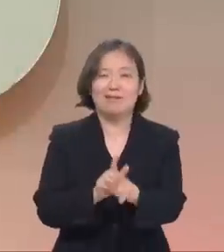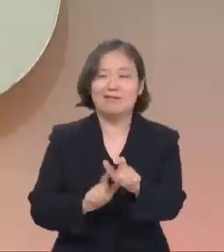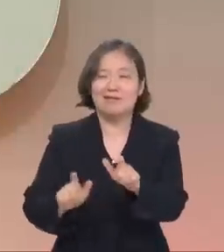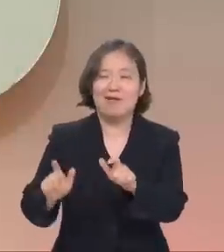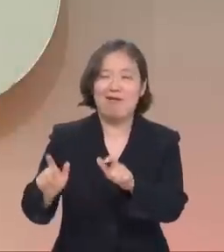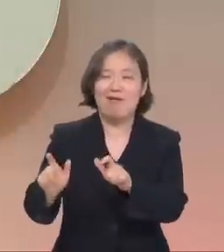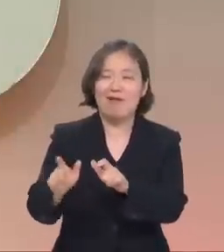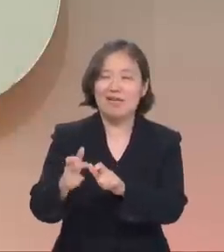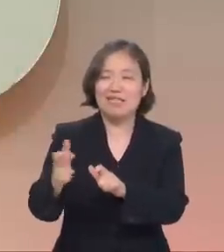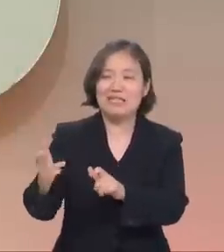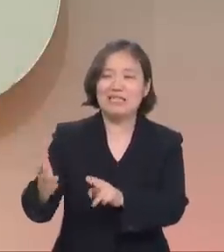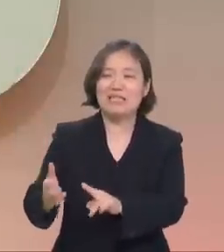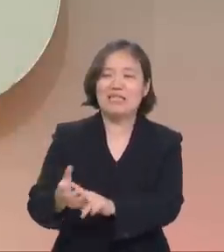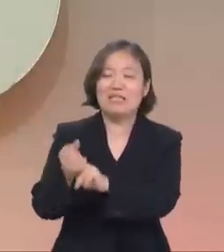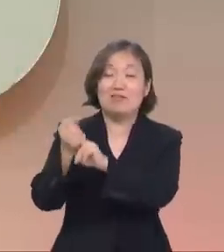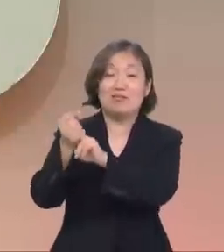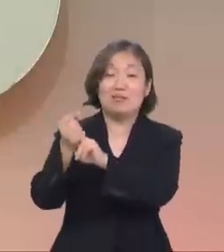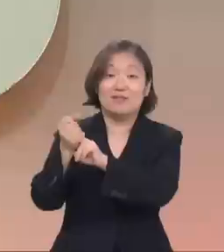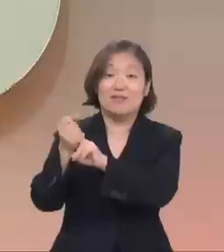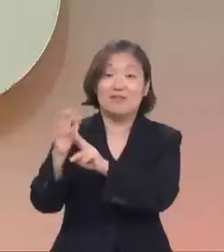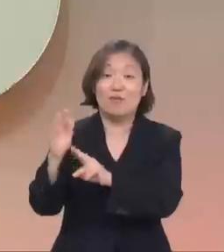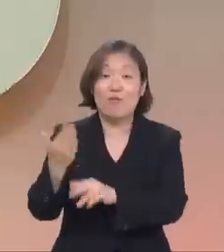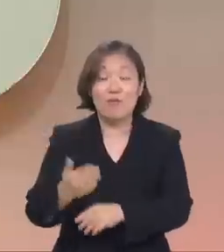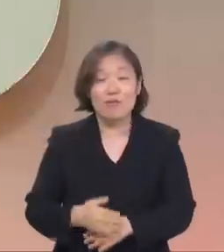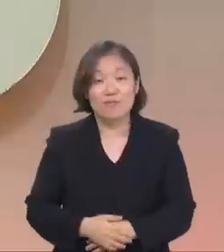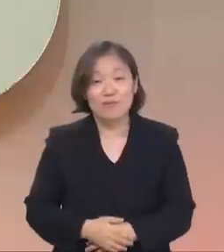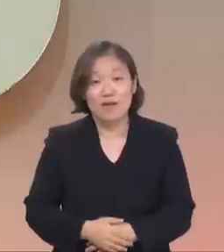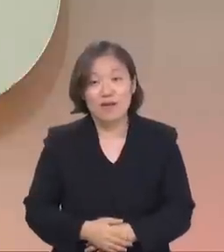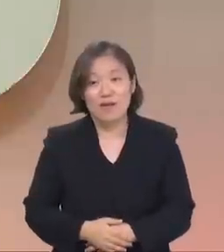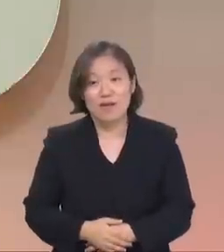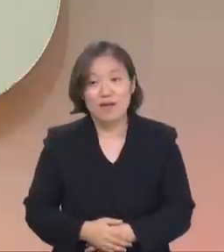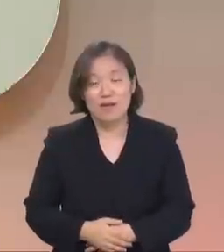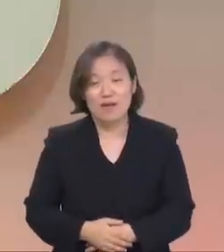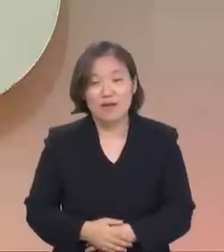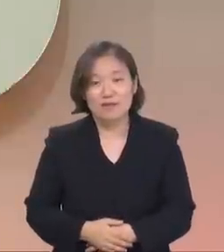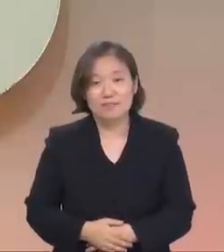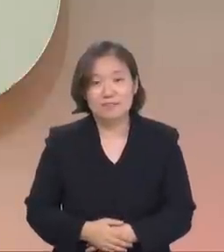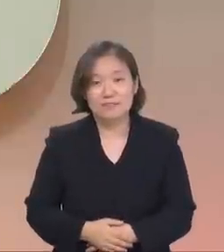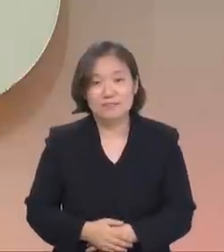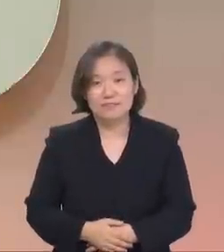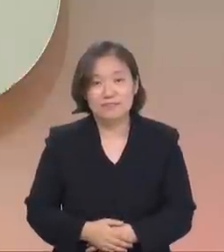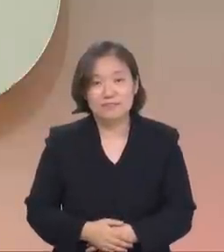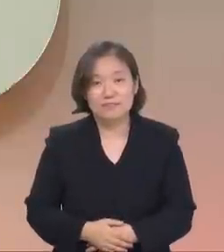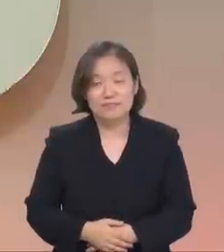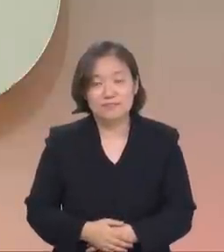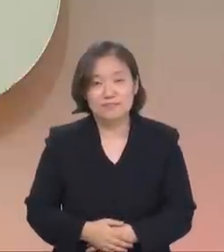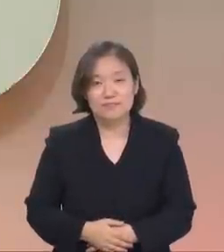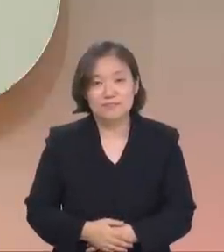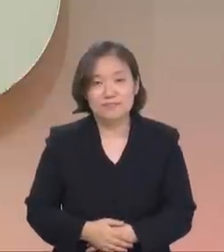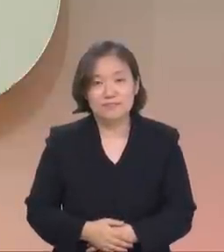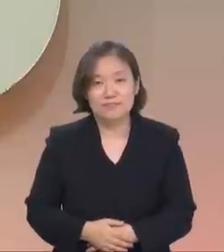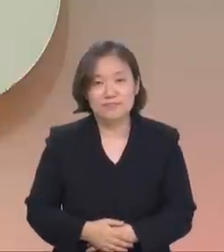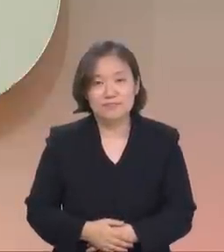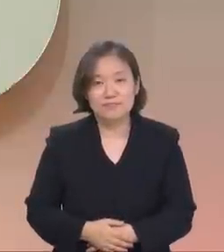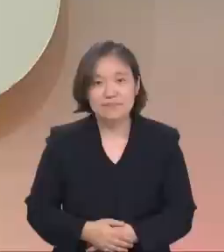기적이 남았습니다 그렇게 3개월 시한부 인생을 선고받았는데